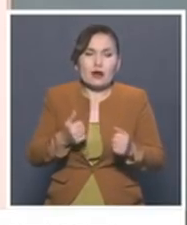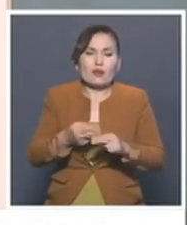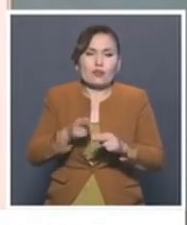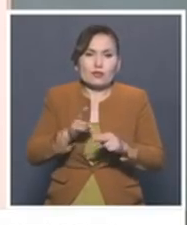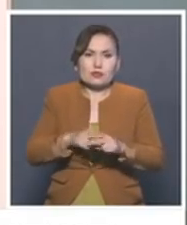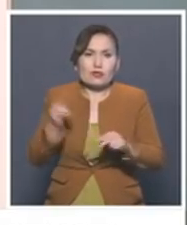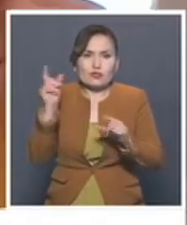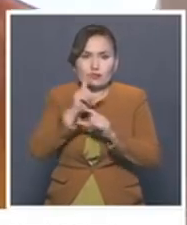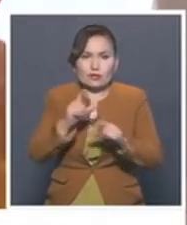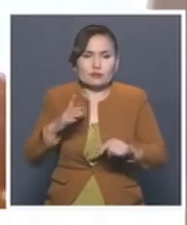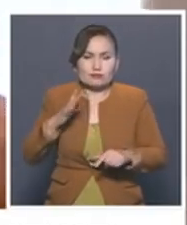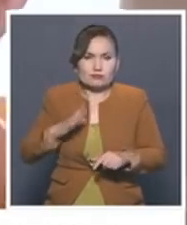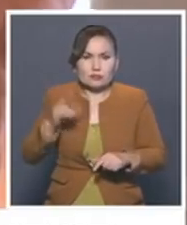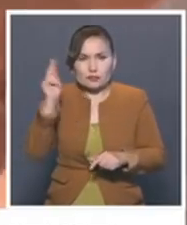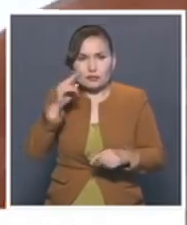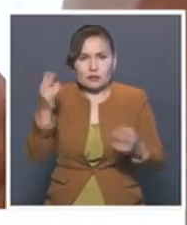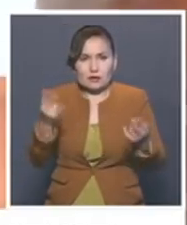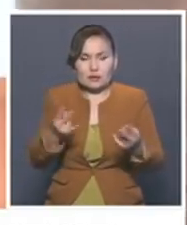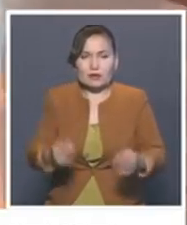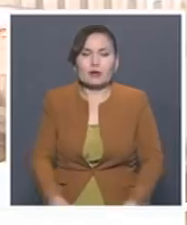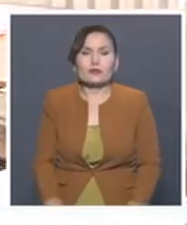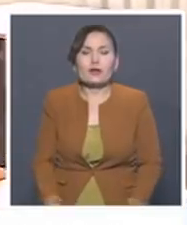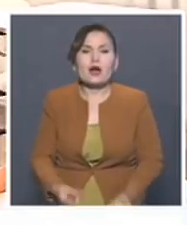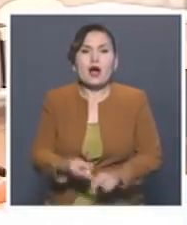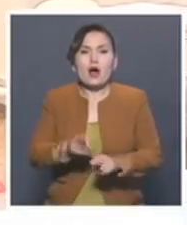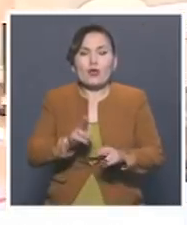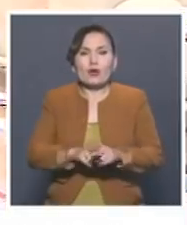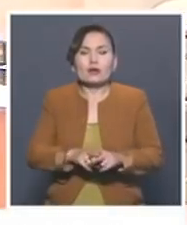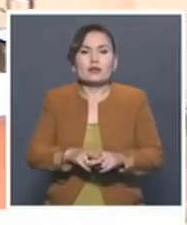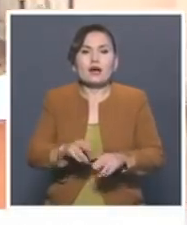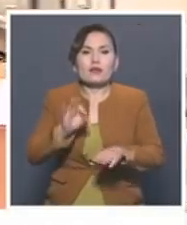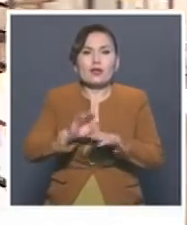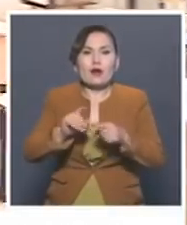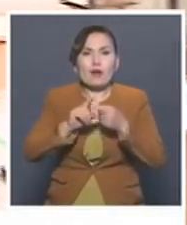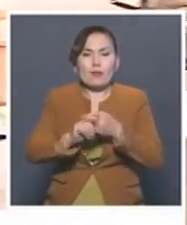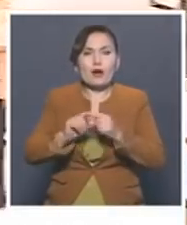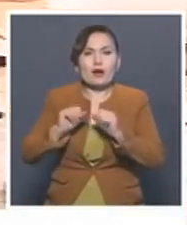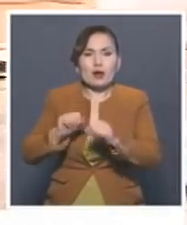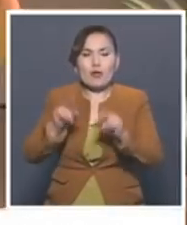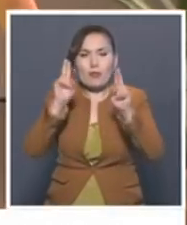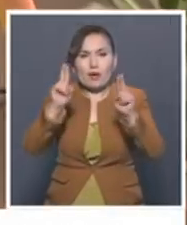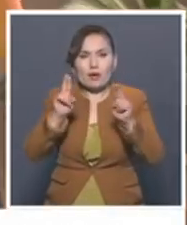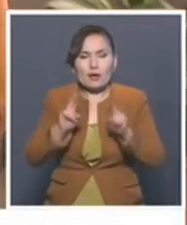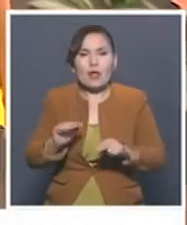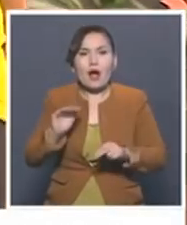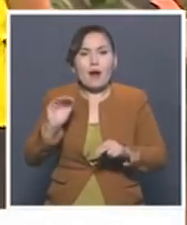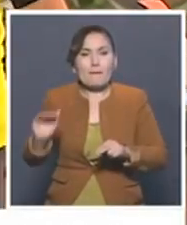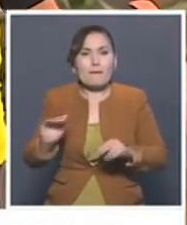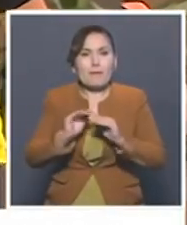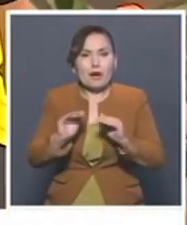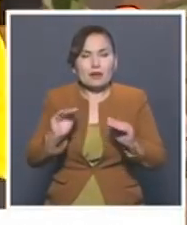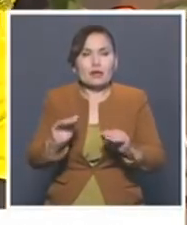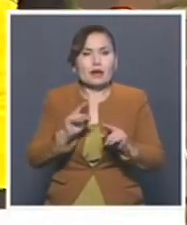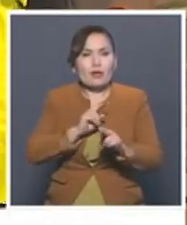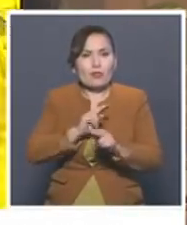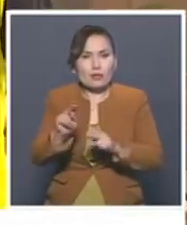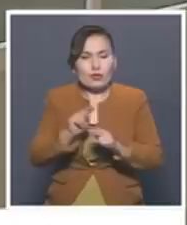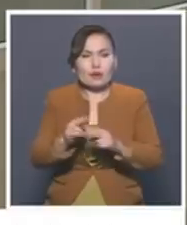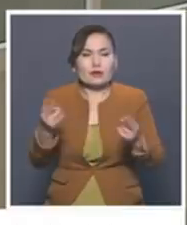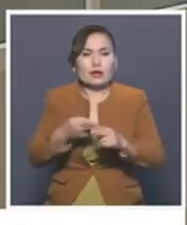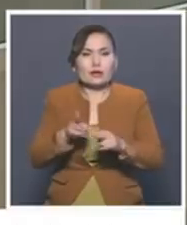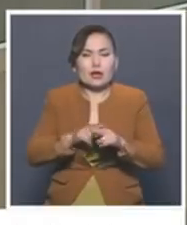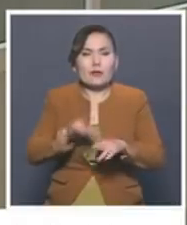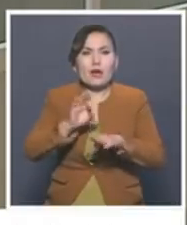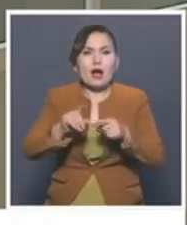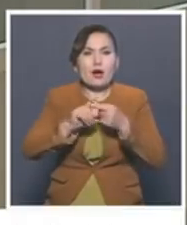қадамға барып жатырмыз. Тәуекелге бел буған ата-аналар вирустан қорғанудың дағдыларын балаларға қазірден түсіндірген жөн дейді ұстаздар. Ковидтен